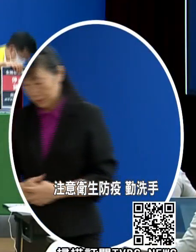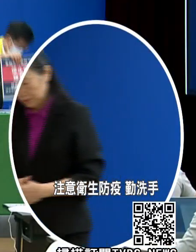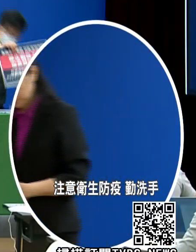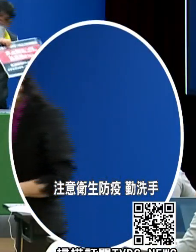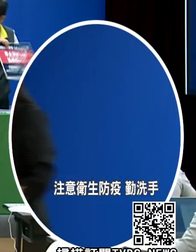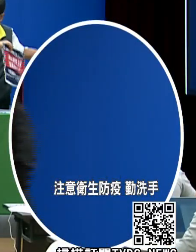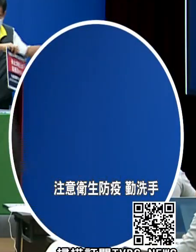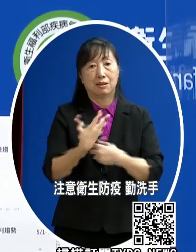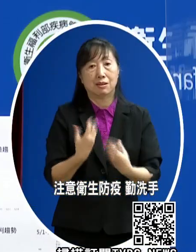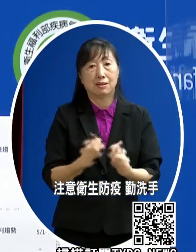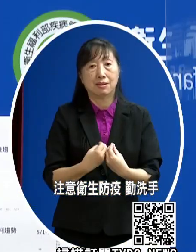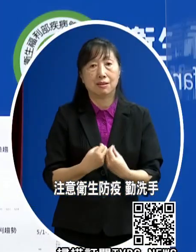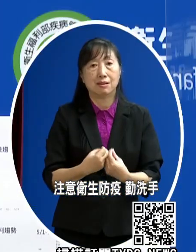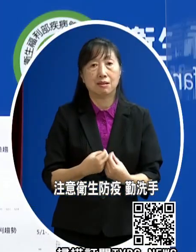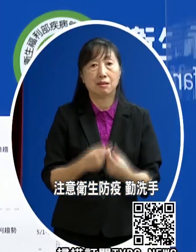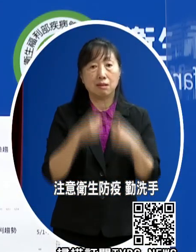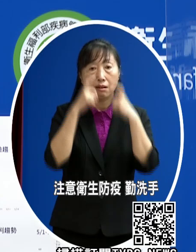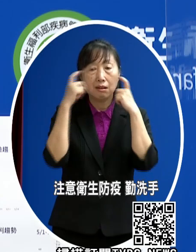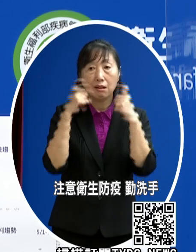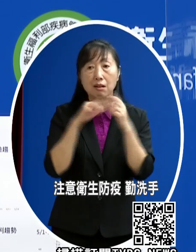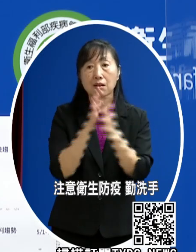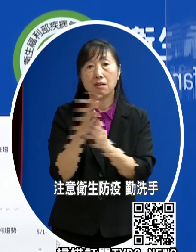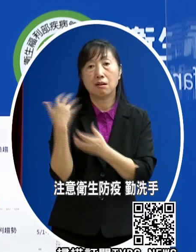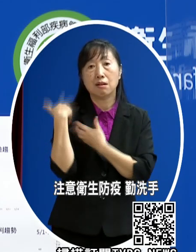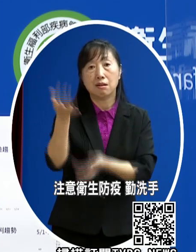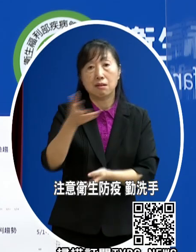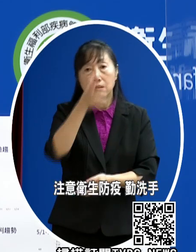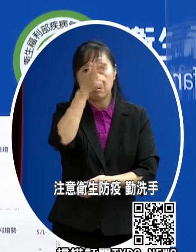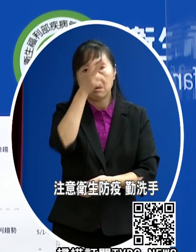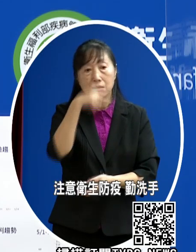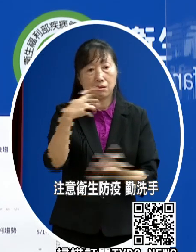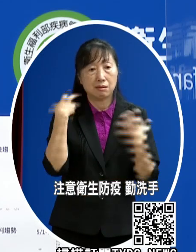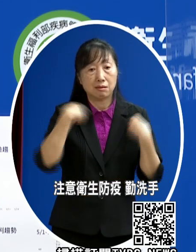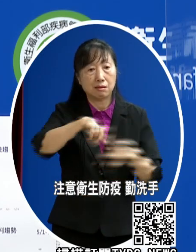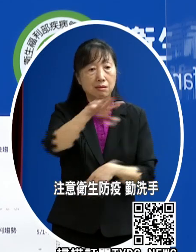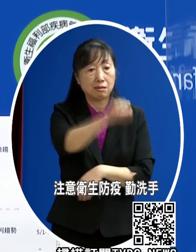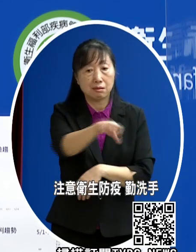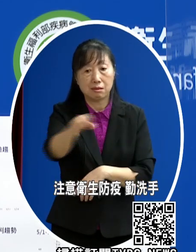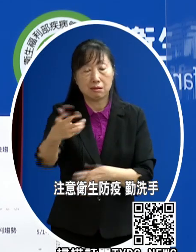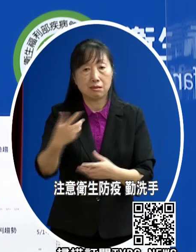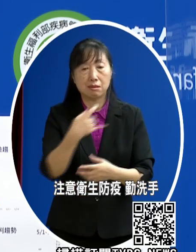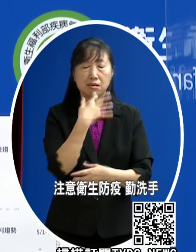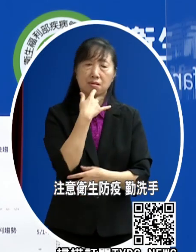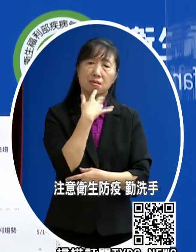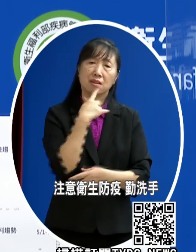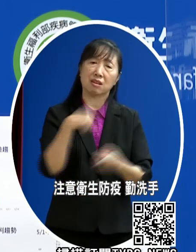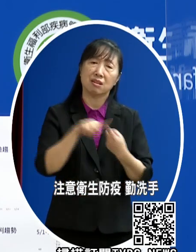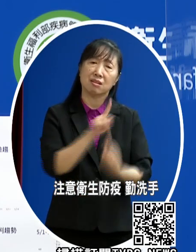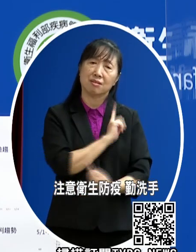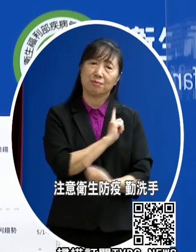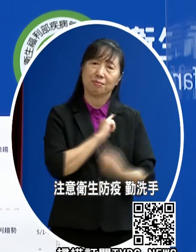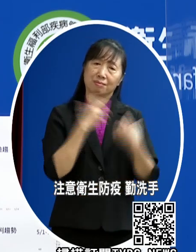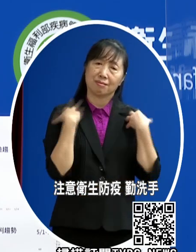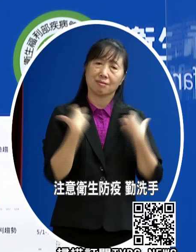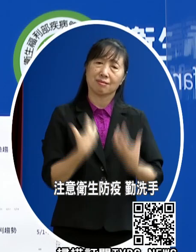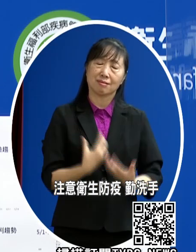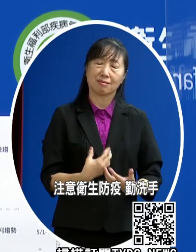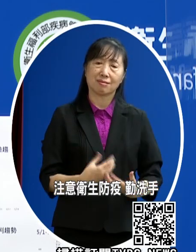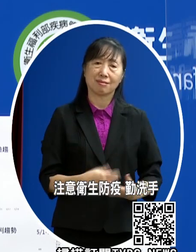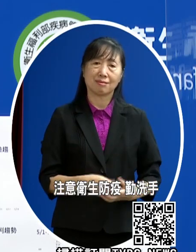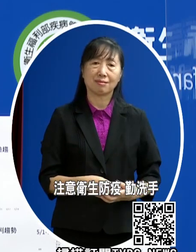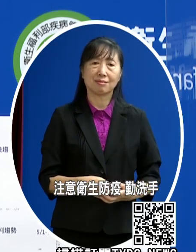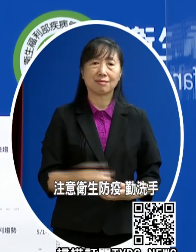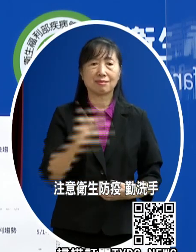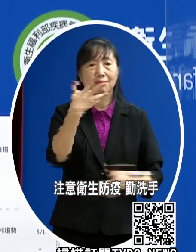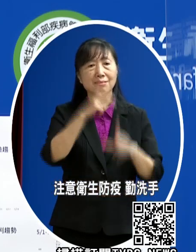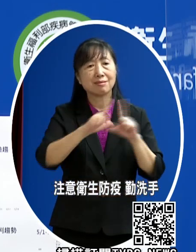中心激动哽咽。 啊，连口罩都要警察装，对，这应该自己要做好嘛。那八